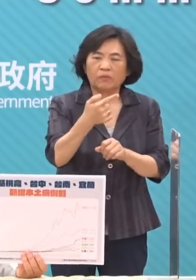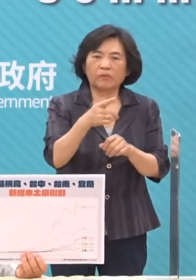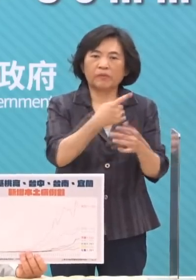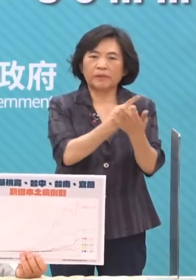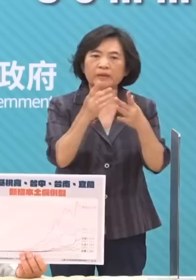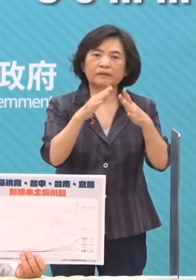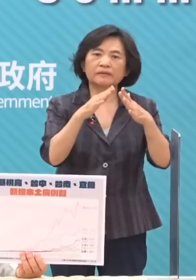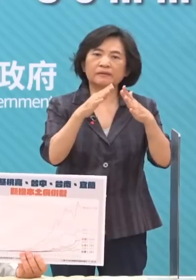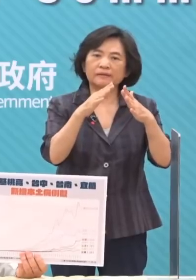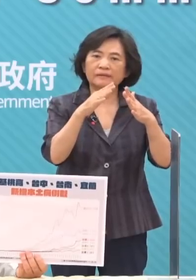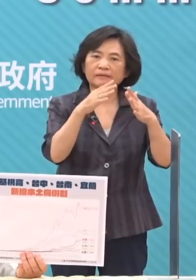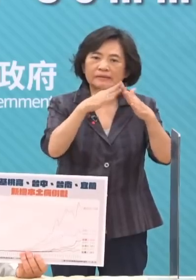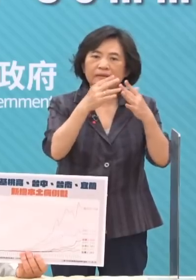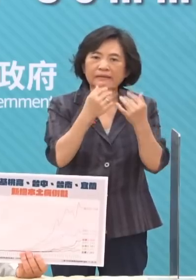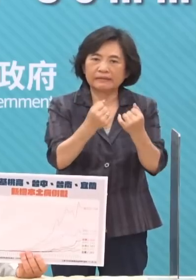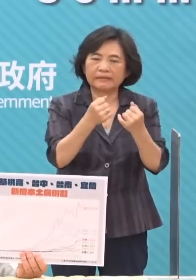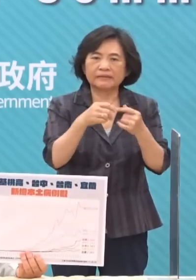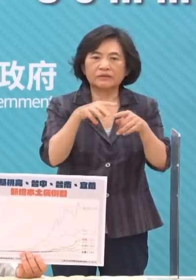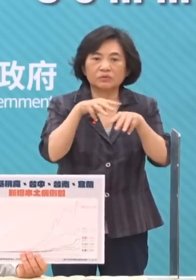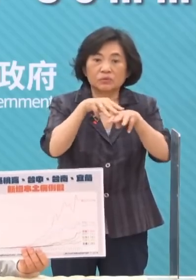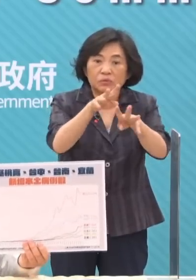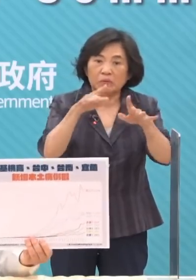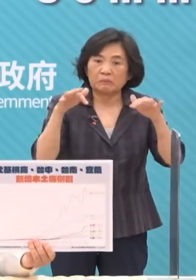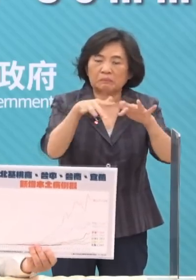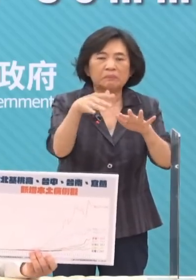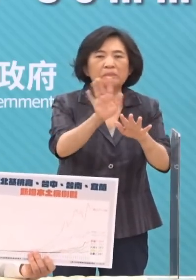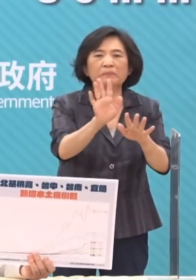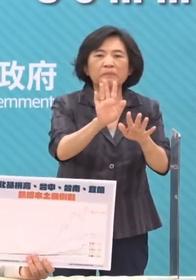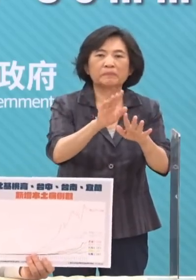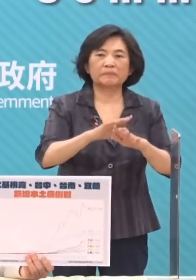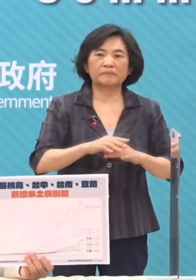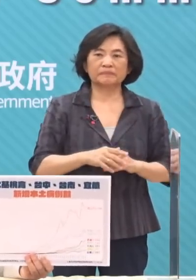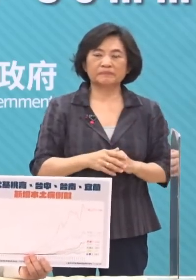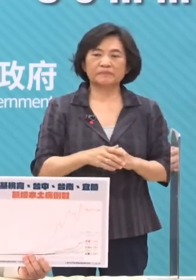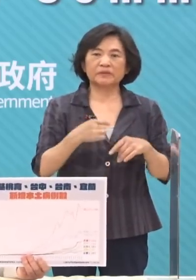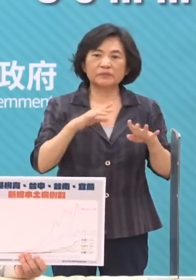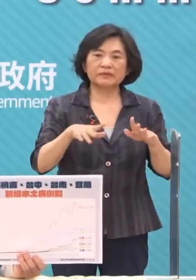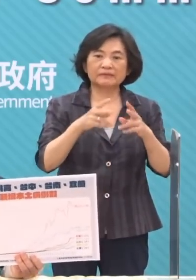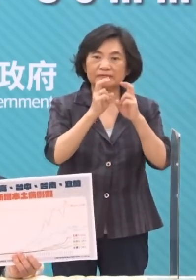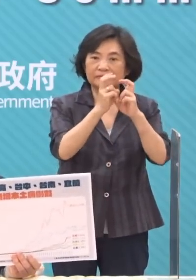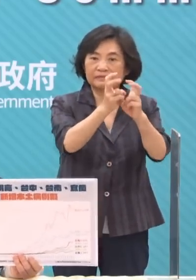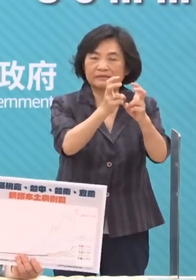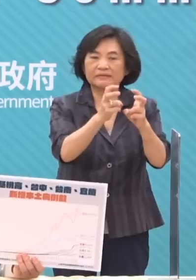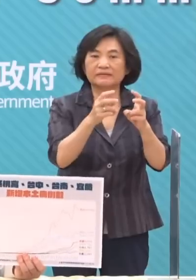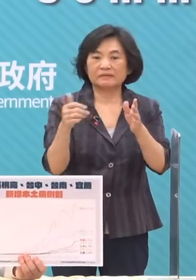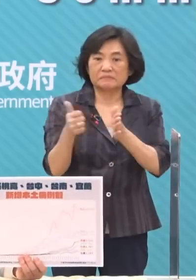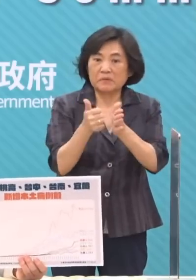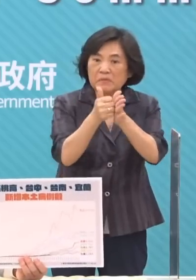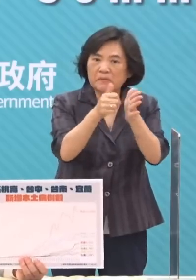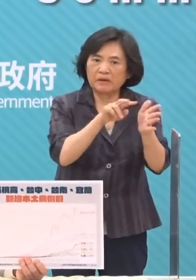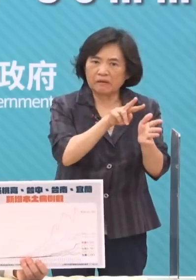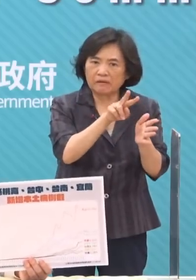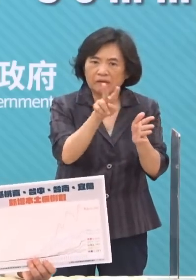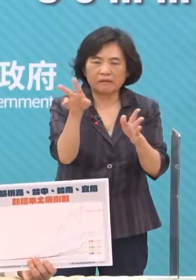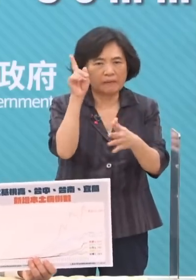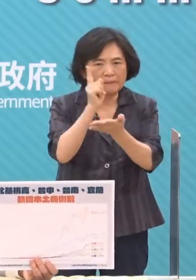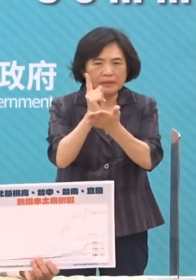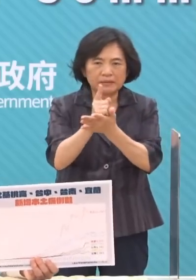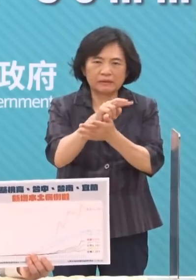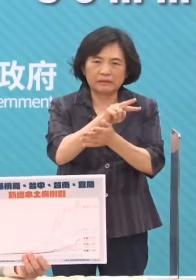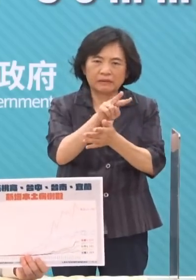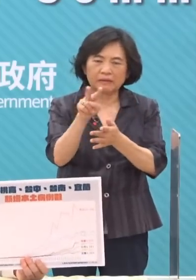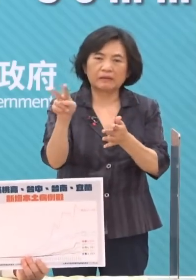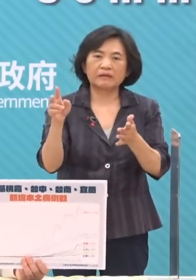它就自动这个活动就下降。因为我监看那个捷运的人流，你知道，捷运那每天出入境的那